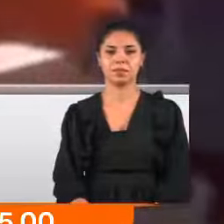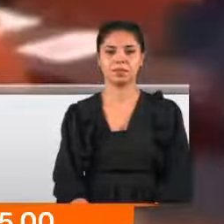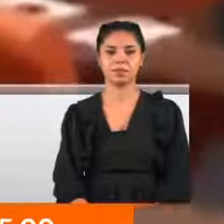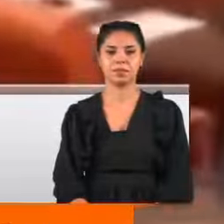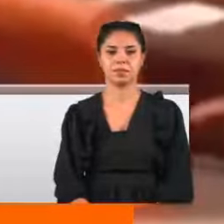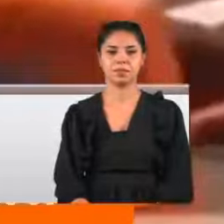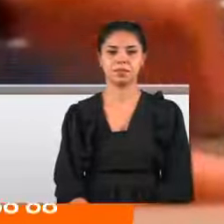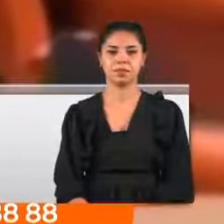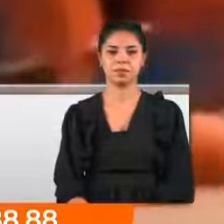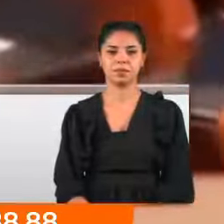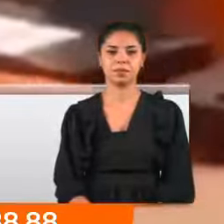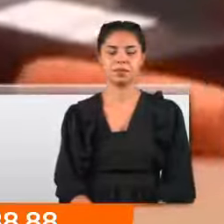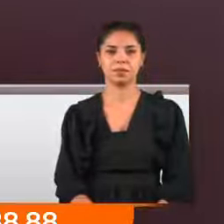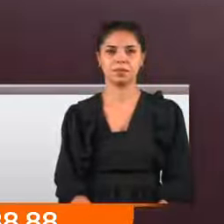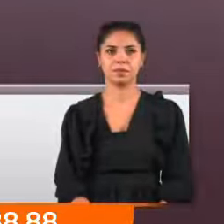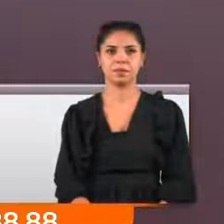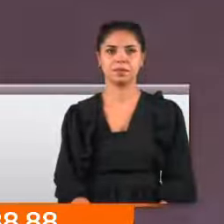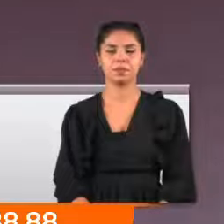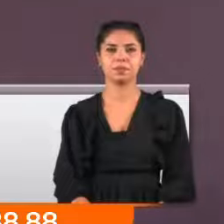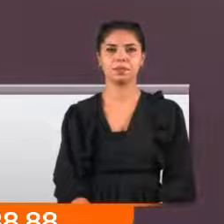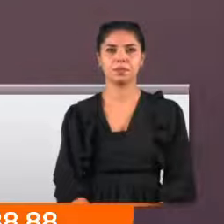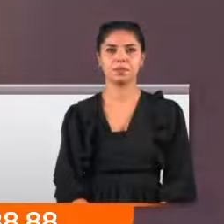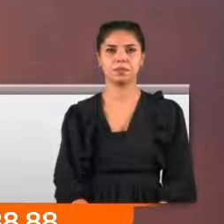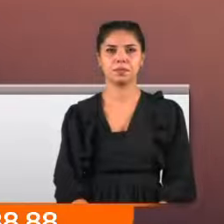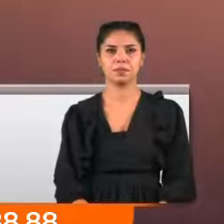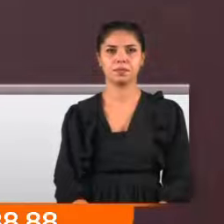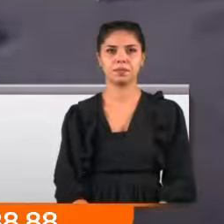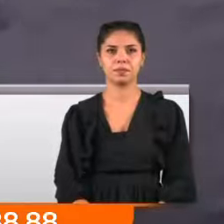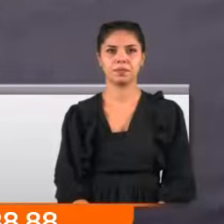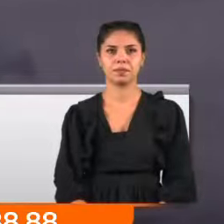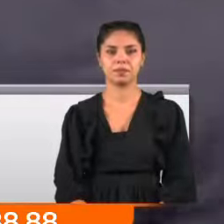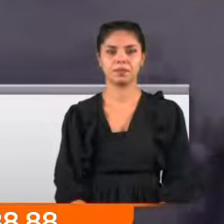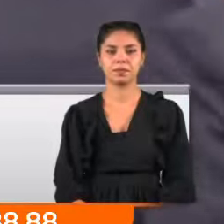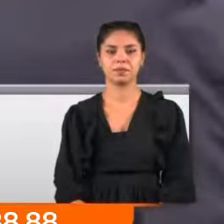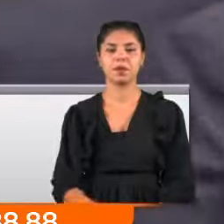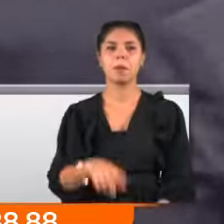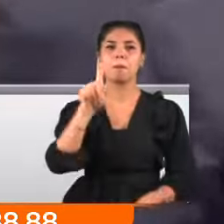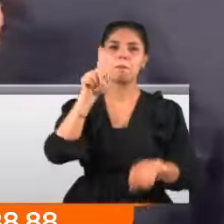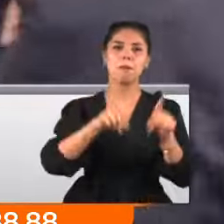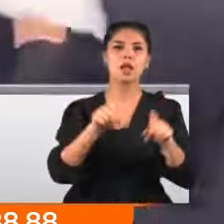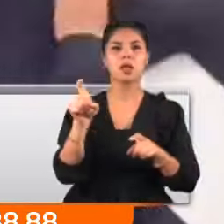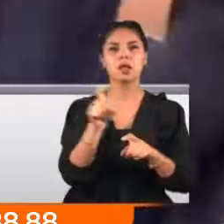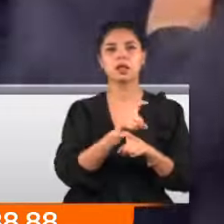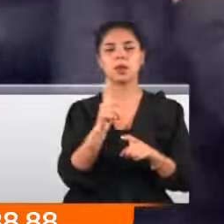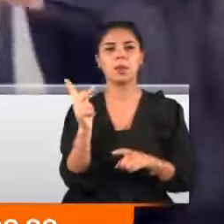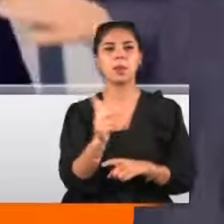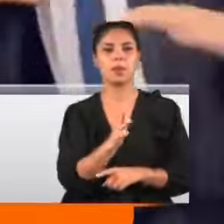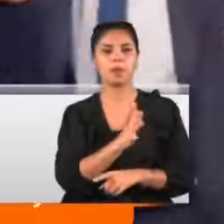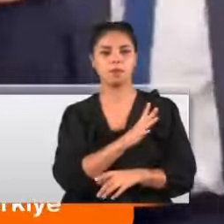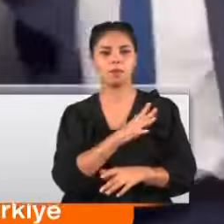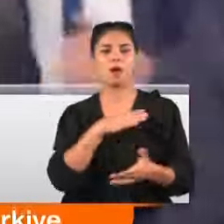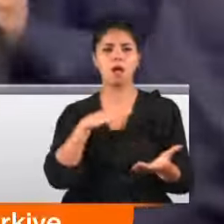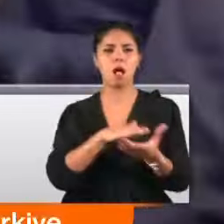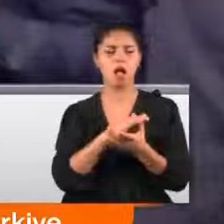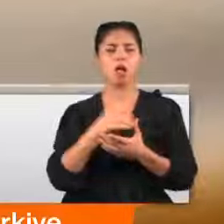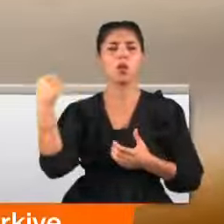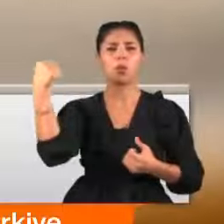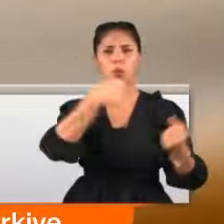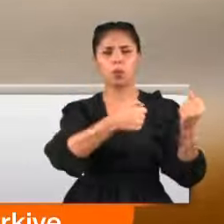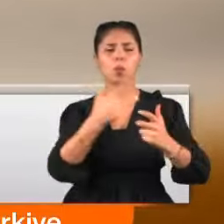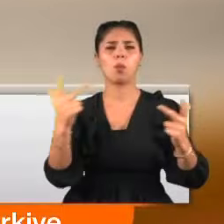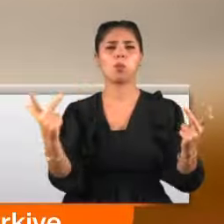Değerli milletvekilleri, birleşime 10 dakika ara veriyorum. Zaman zaman tansiyon öyle yükseldi ki tekmeler, tokatlar,